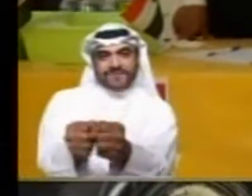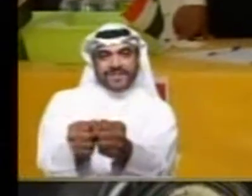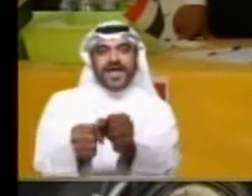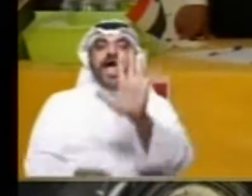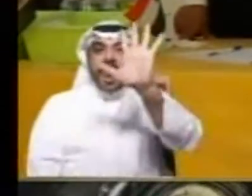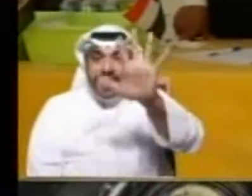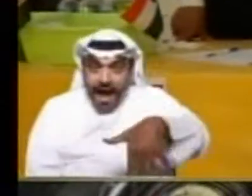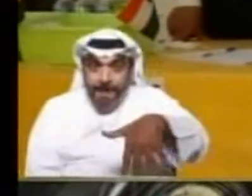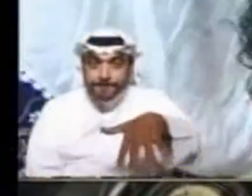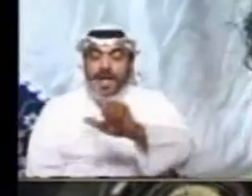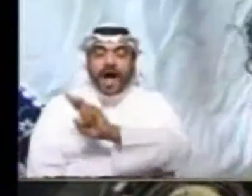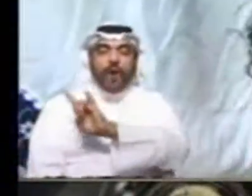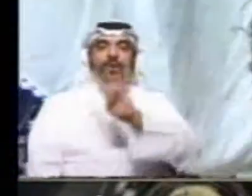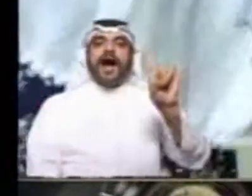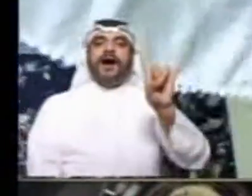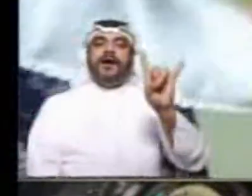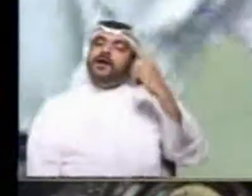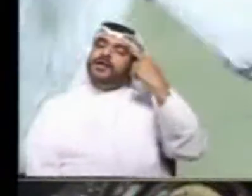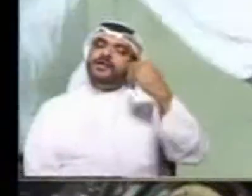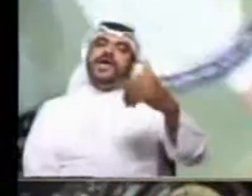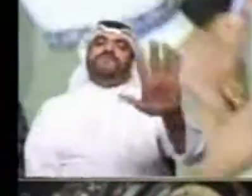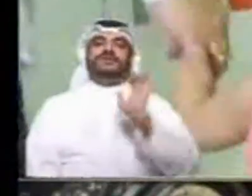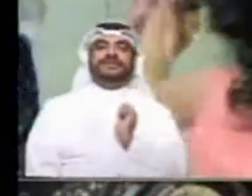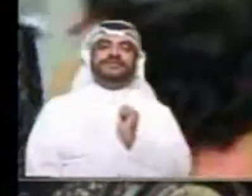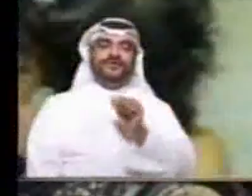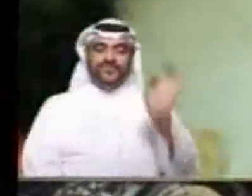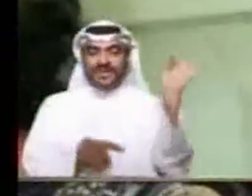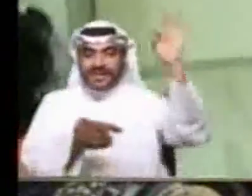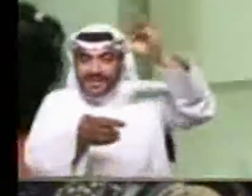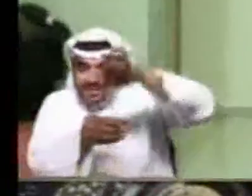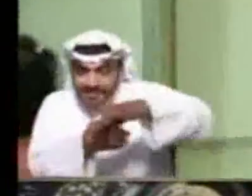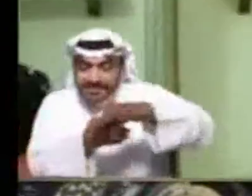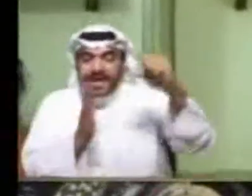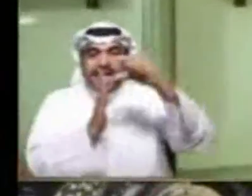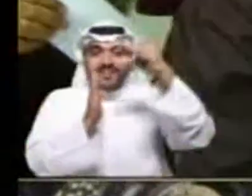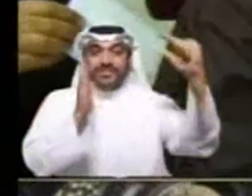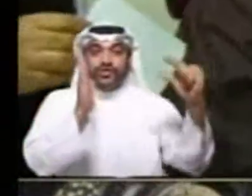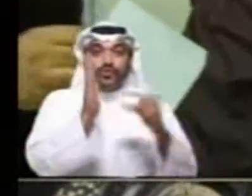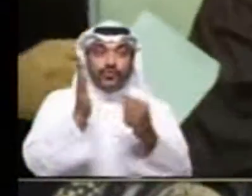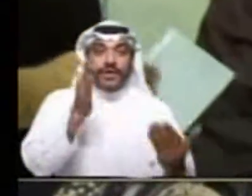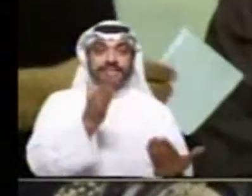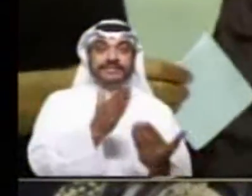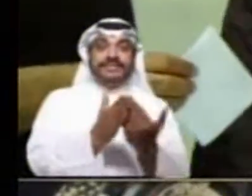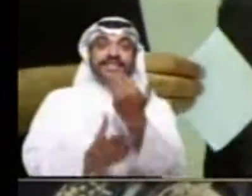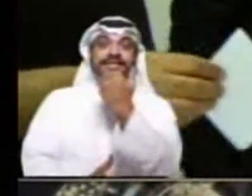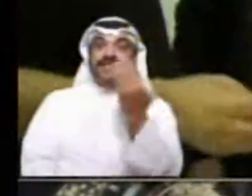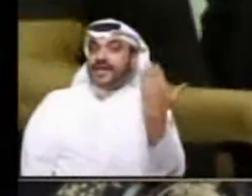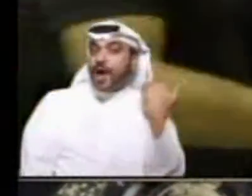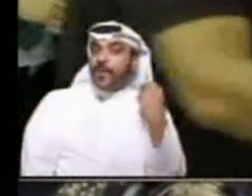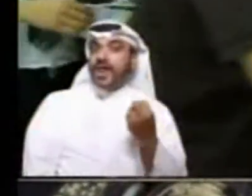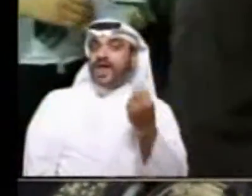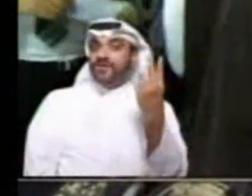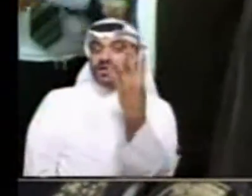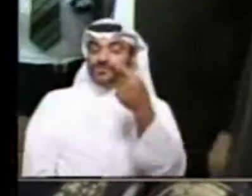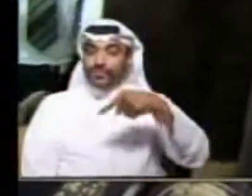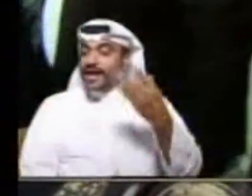لا، هذه خياراتهم، وهنا توضع قراراتهم بشأن التعديلات على دستور 2014 والتي تشمل تمديد